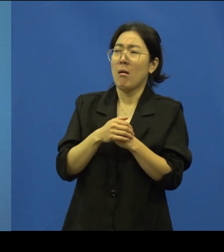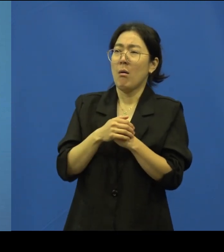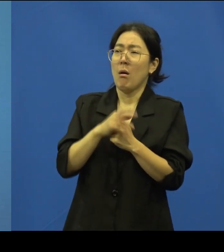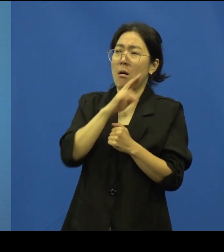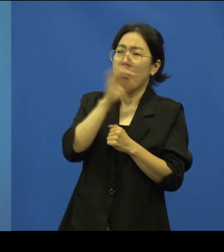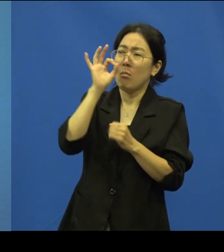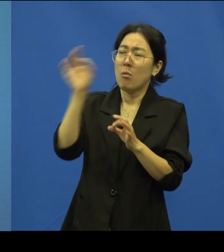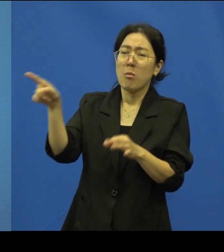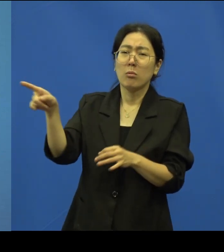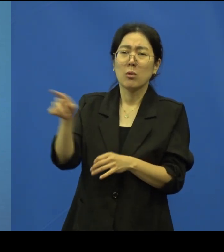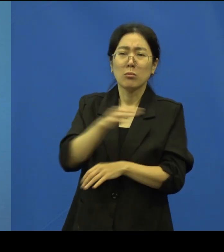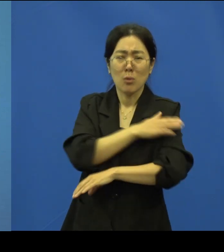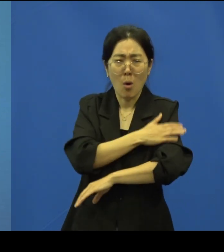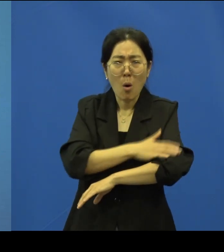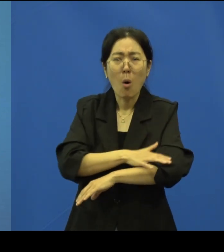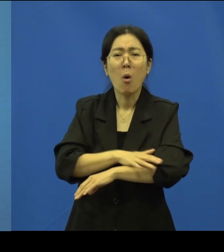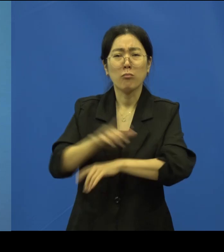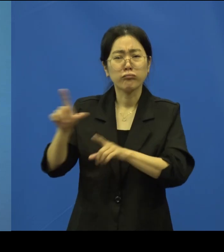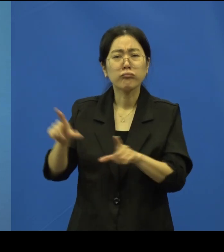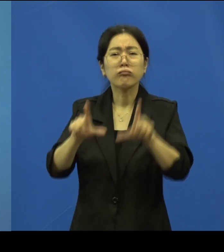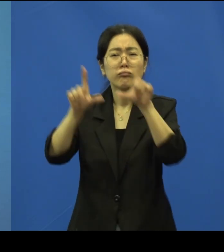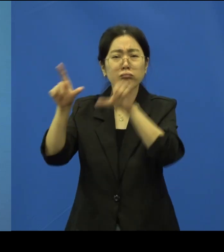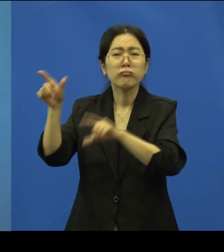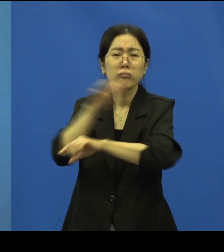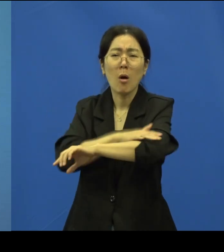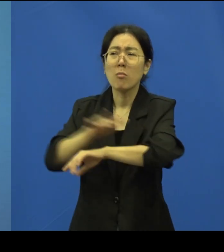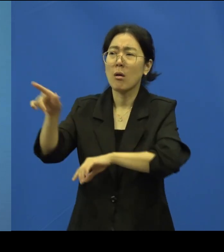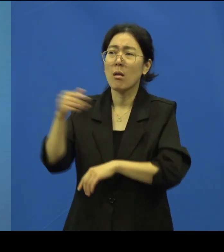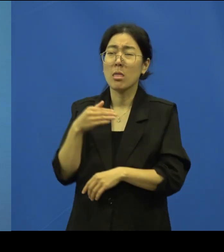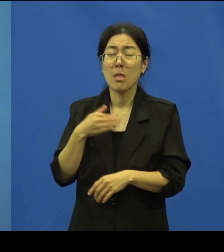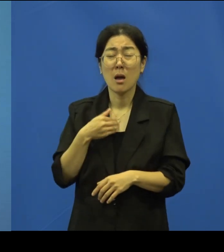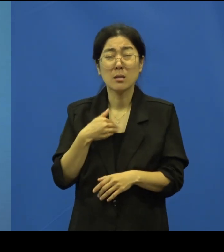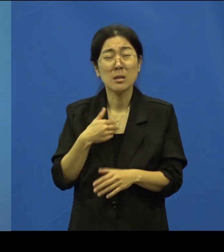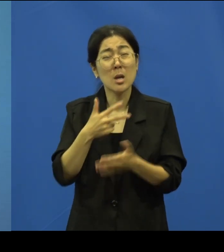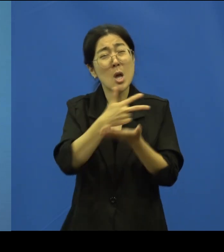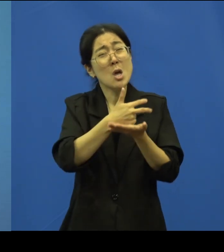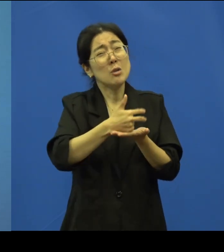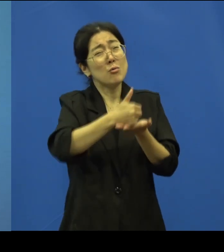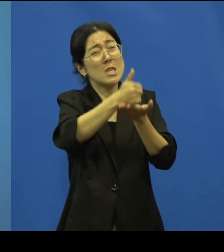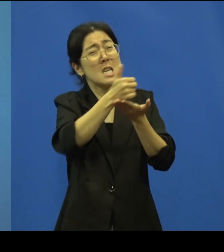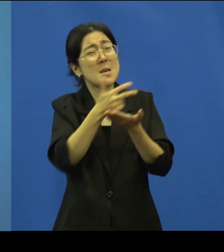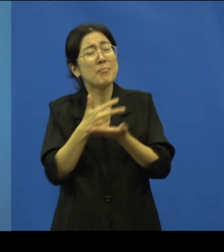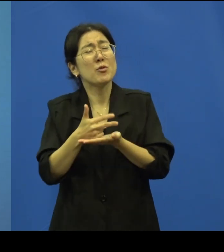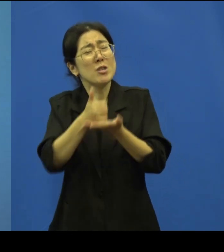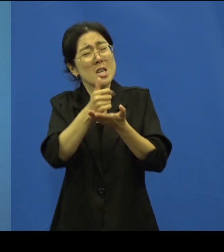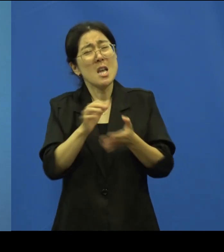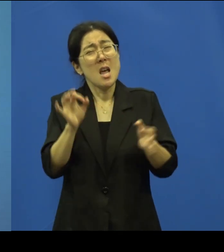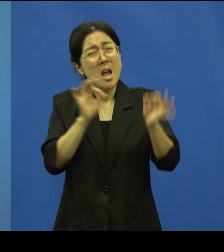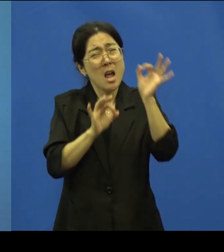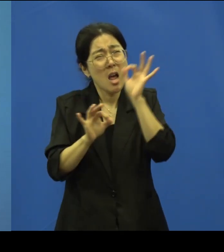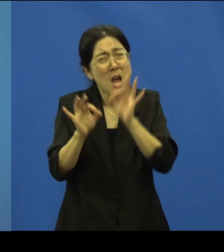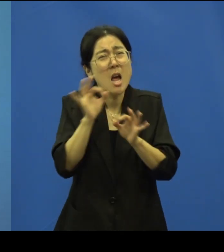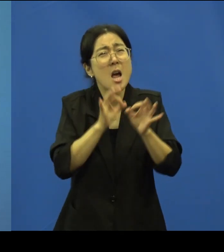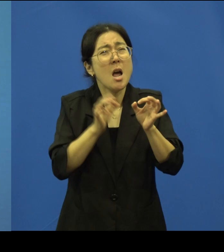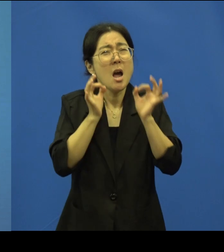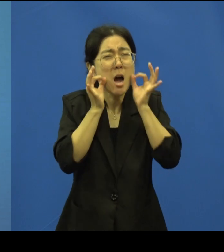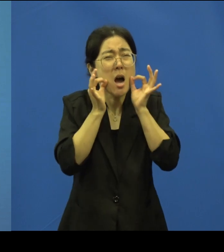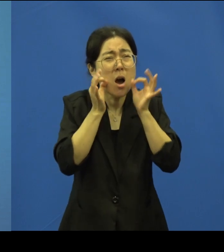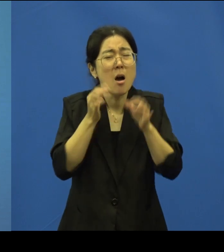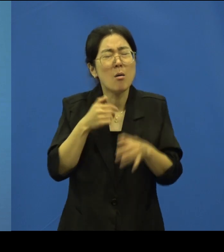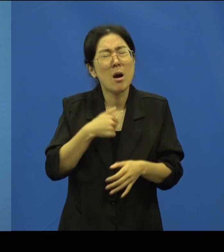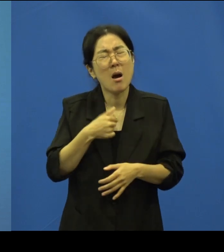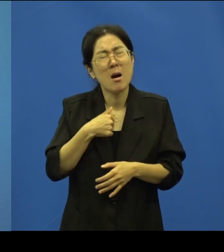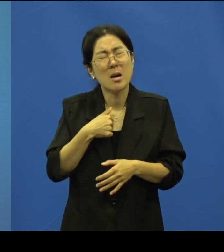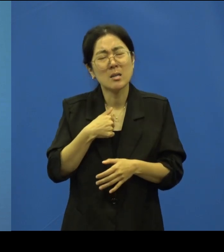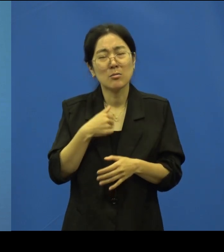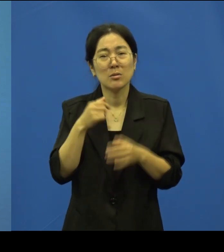것 같은 거예요. 저는 간절하게 주님 바라보는데 늘 아프고 힘들고, 마치